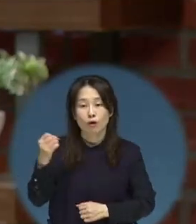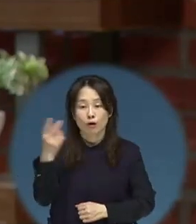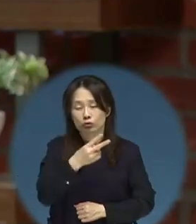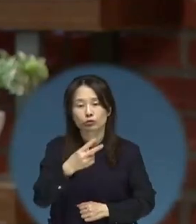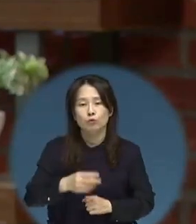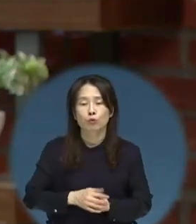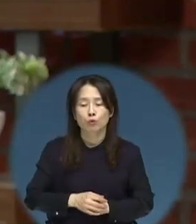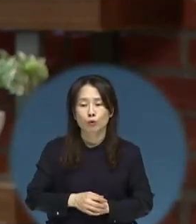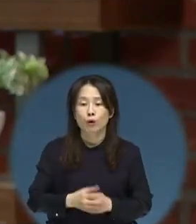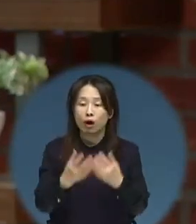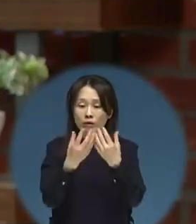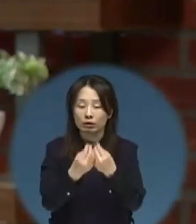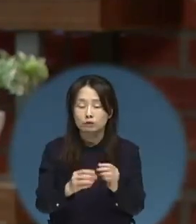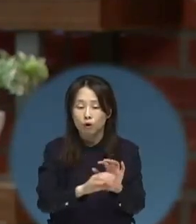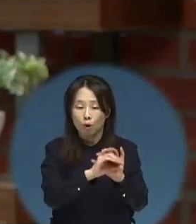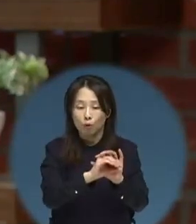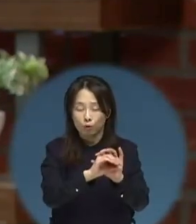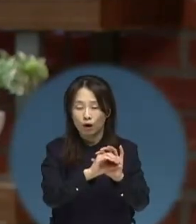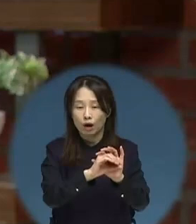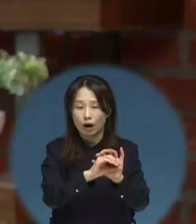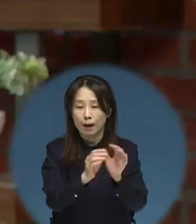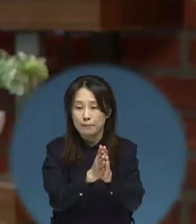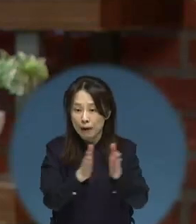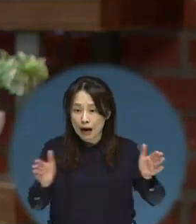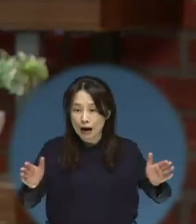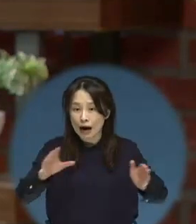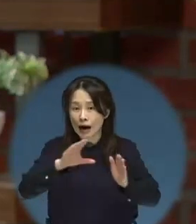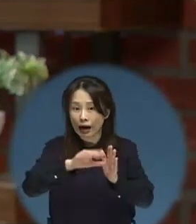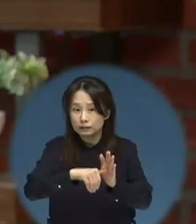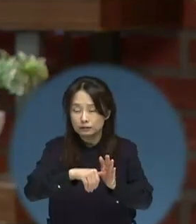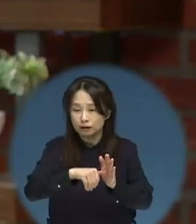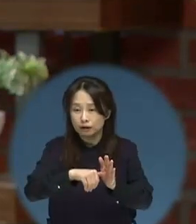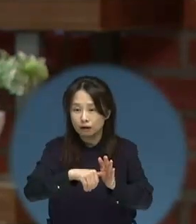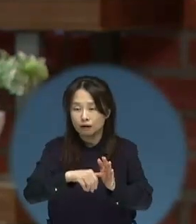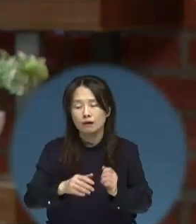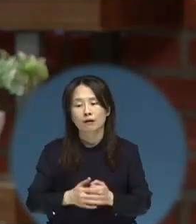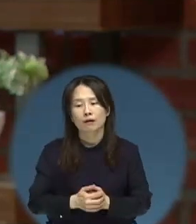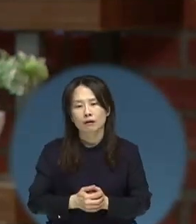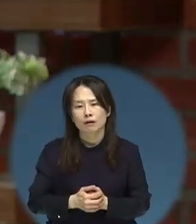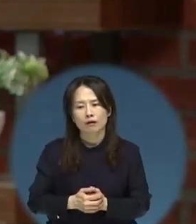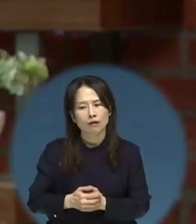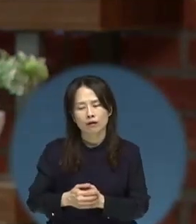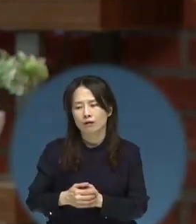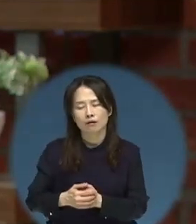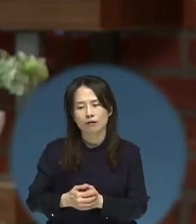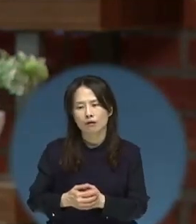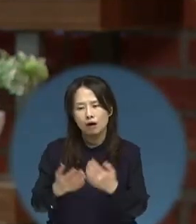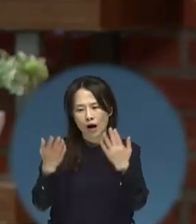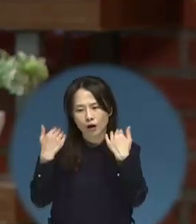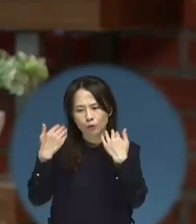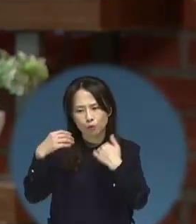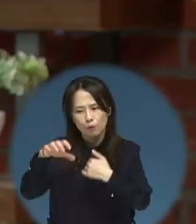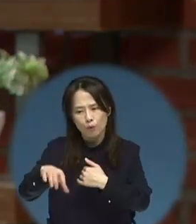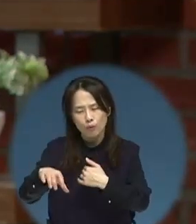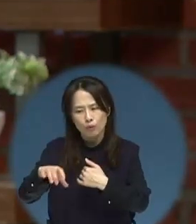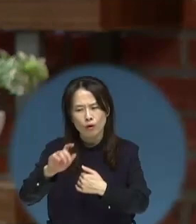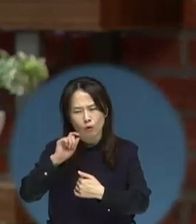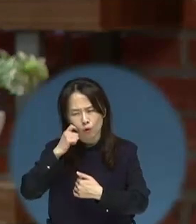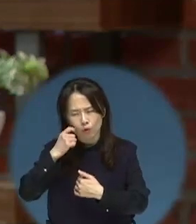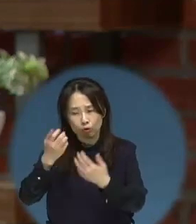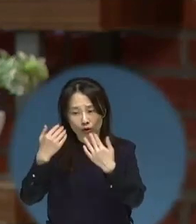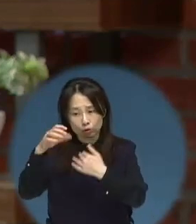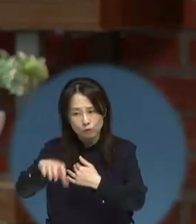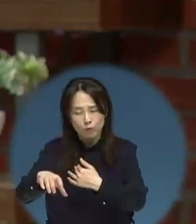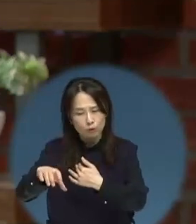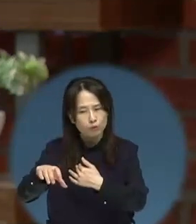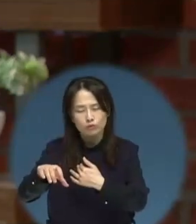같은 경우가 터졌을 때 대부분의 국제구호단체들은 철수를 하게 되죠. 그렇죠. 네, 현지인들이 책임을 맡고 있지